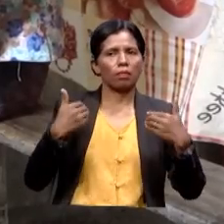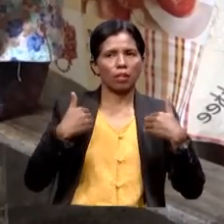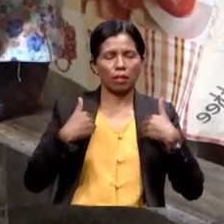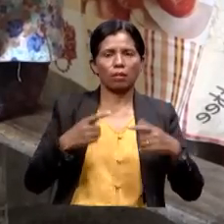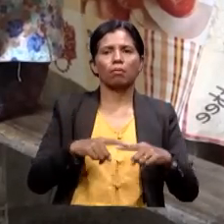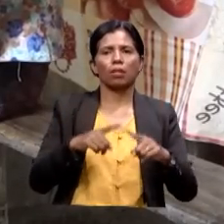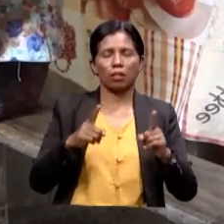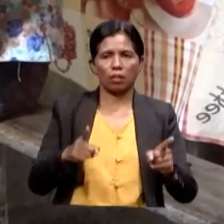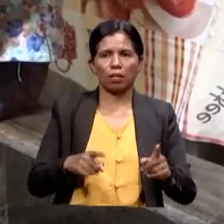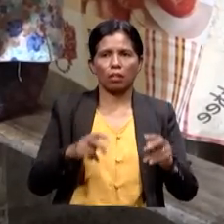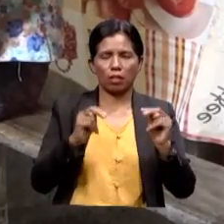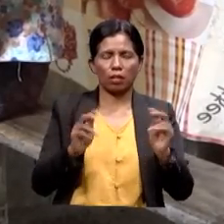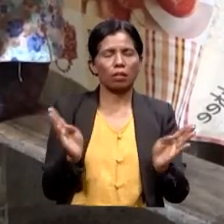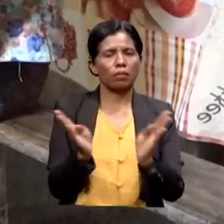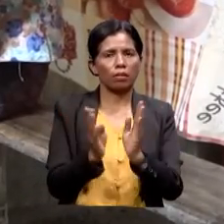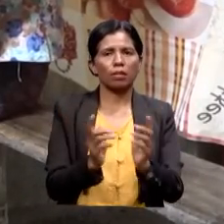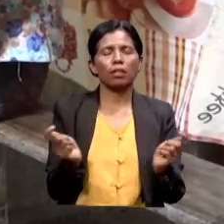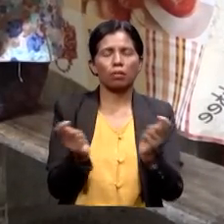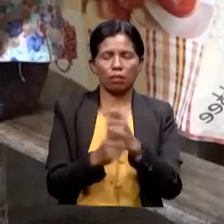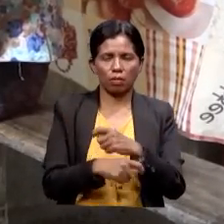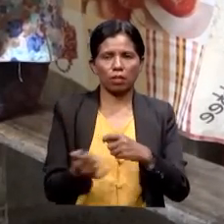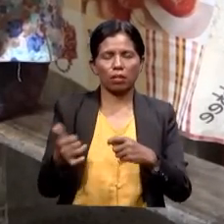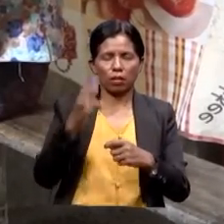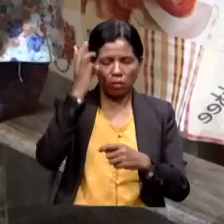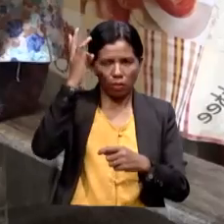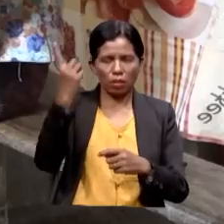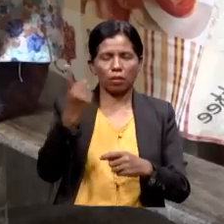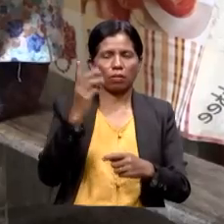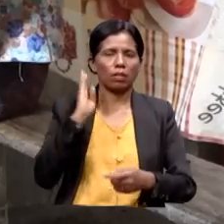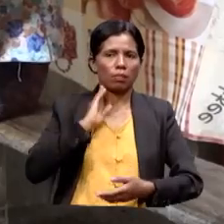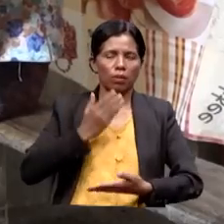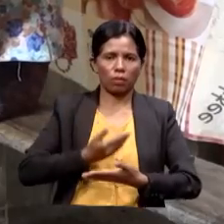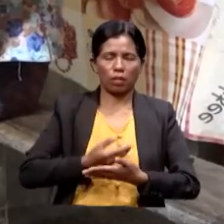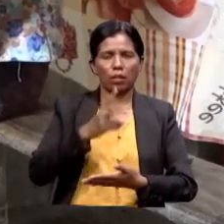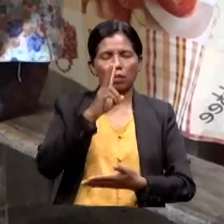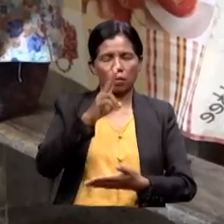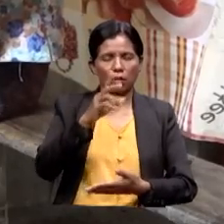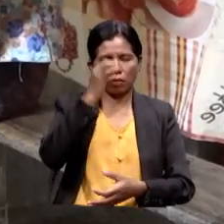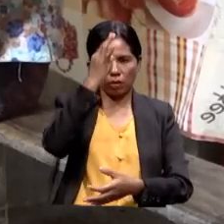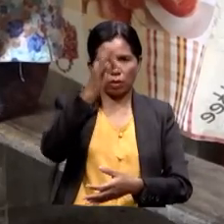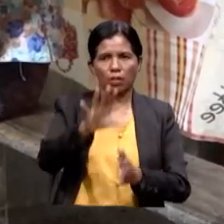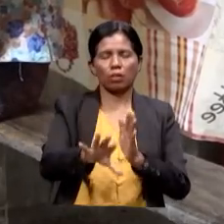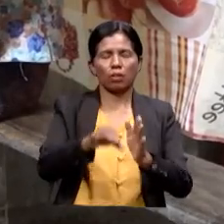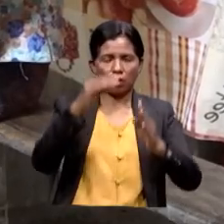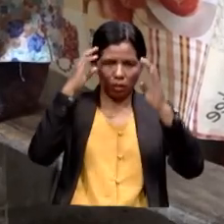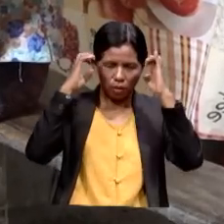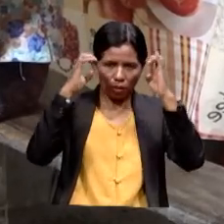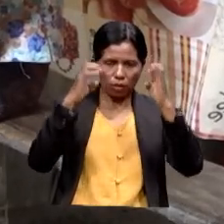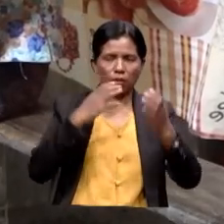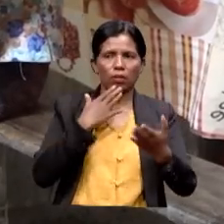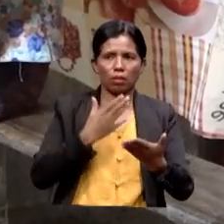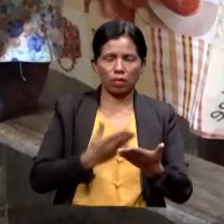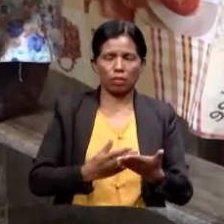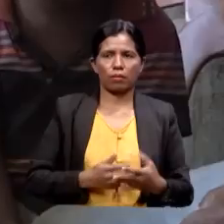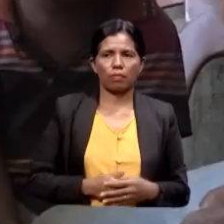be, pelo contrário, sir nen rua preocupa na fatin babeuang nen rua ni futuro, atu hetang educação nebe diakleo.